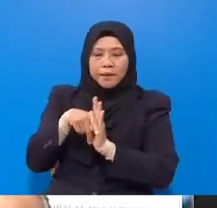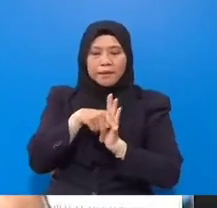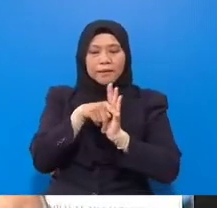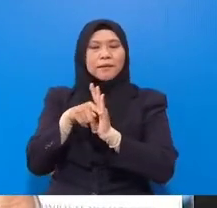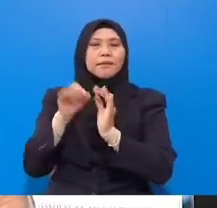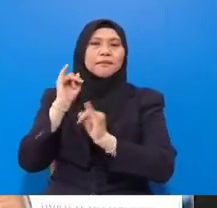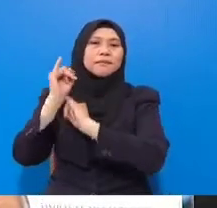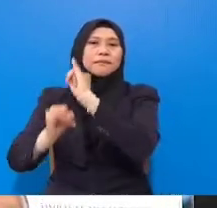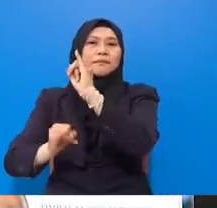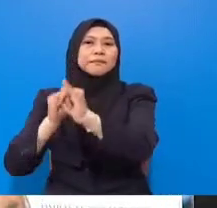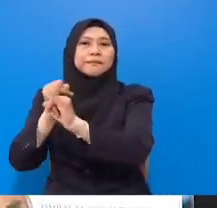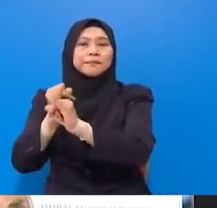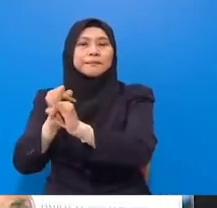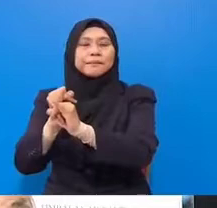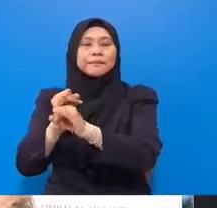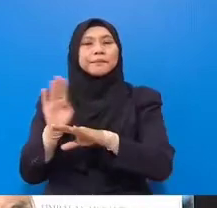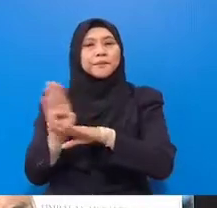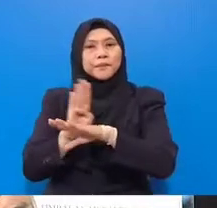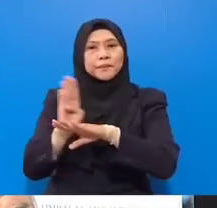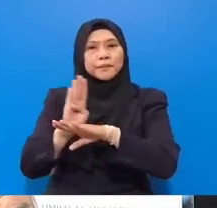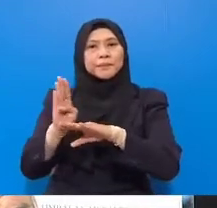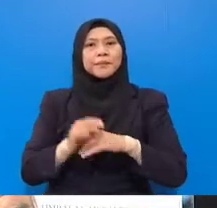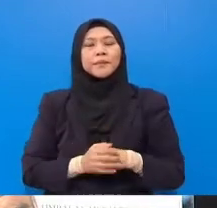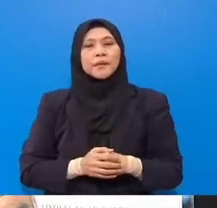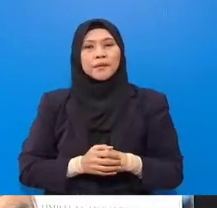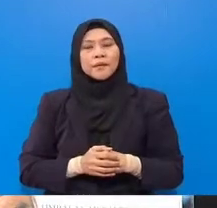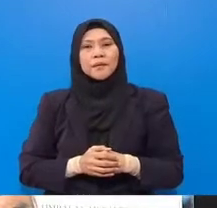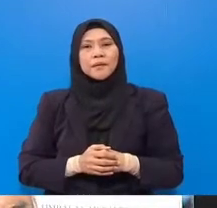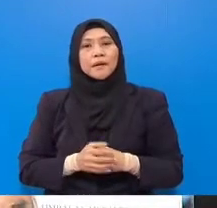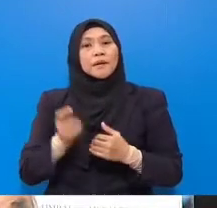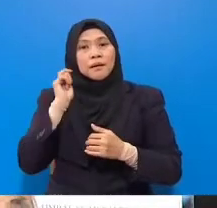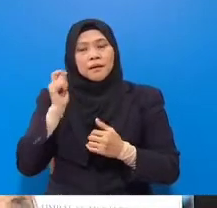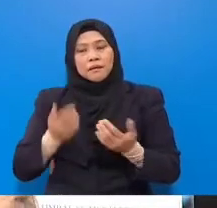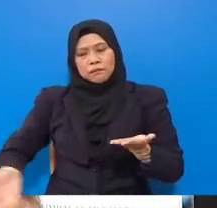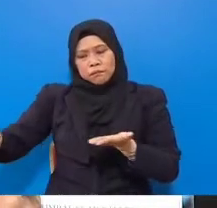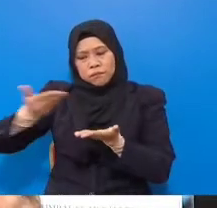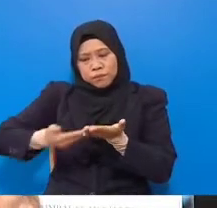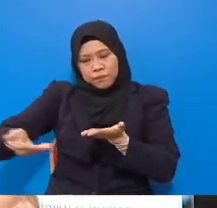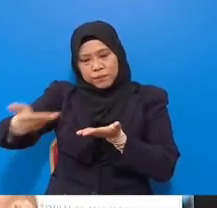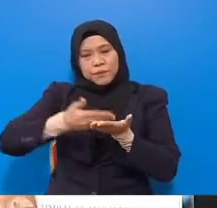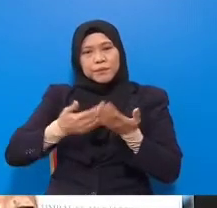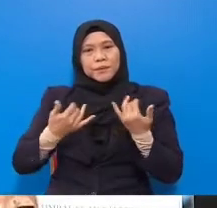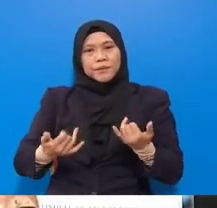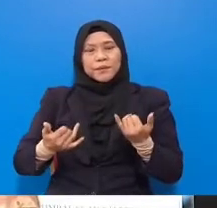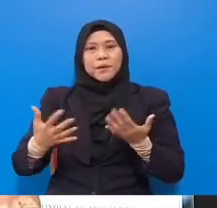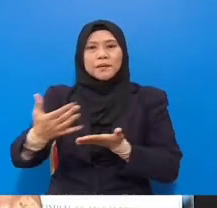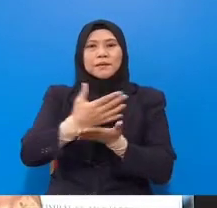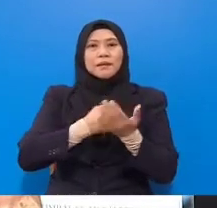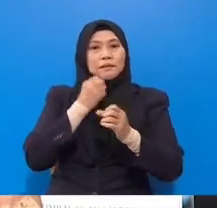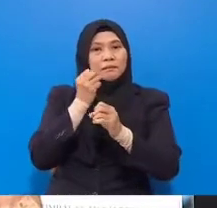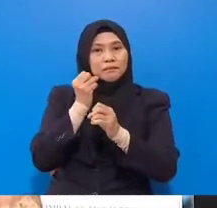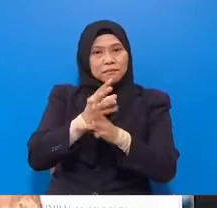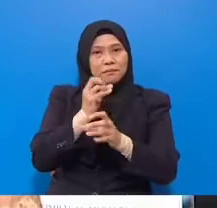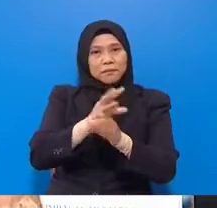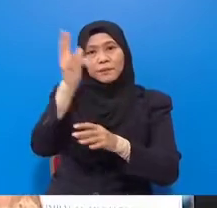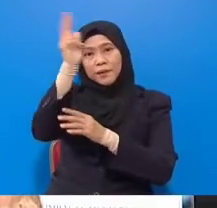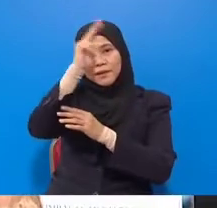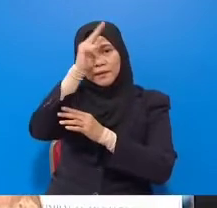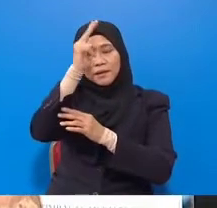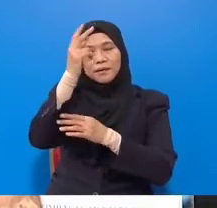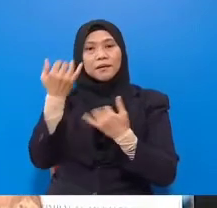antarabangsa tansu yang di betul hasil daripada permintaan yang tinggi dan usai kerajaan yang saya sebutkan tadi